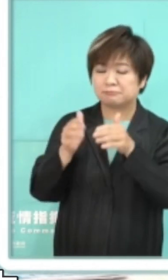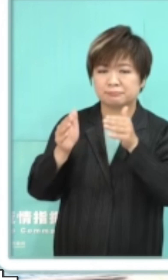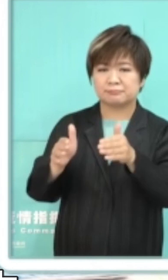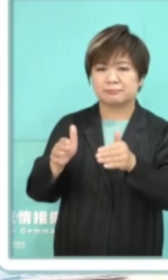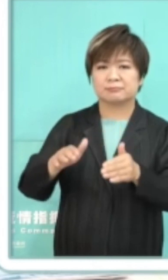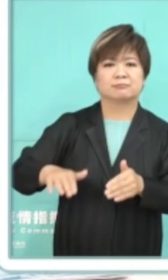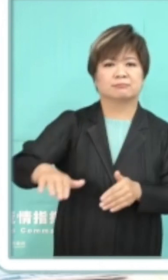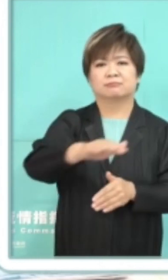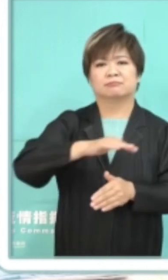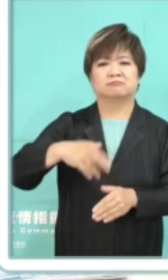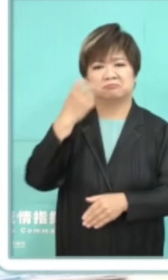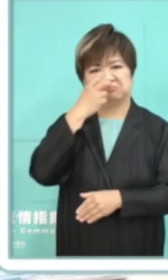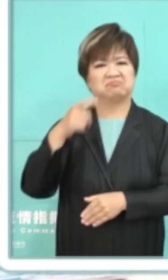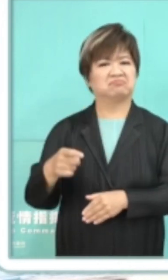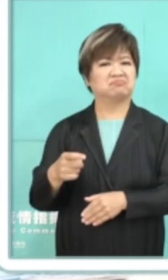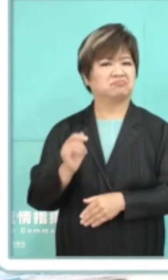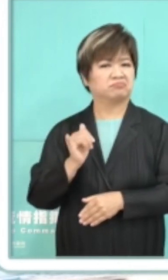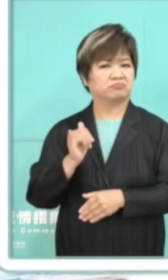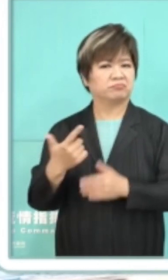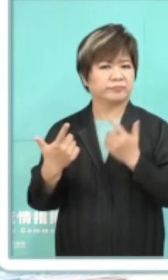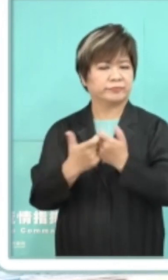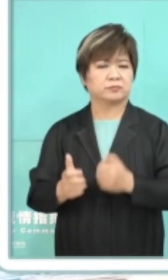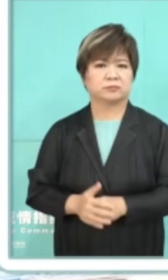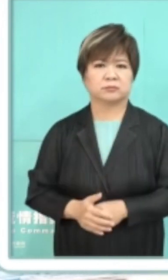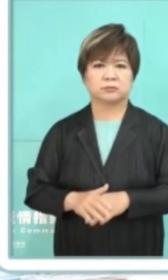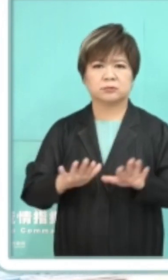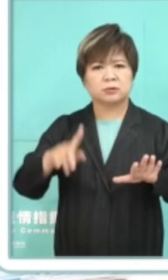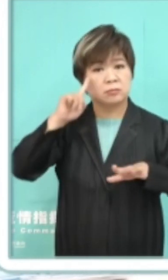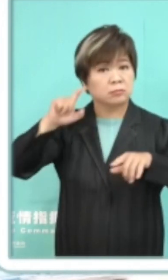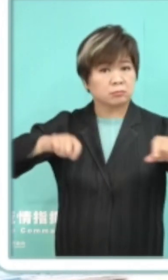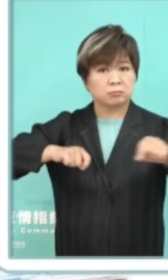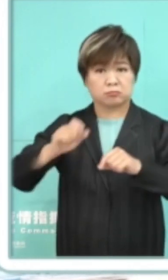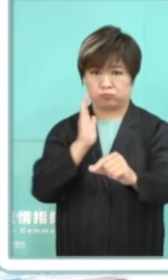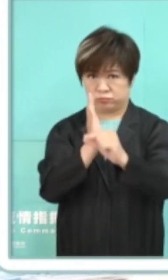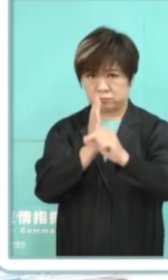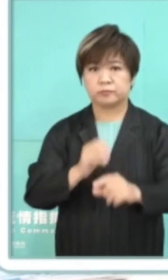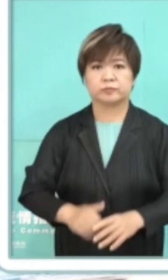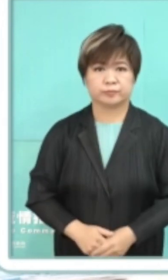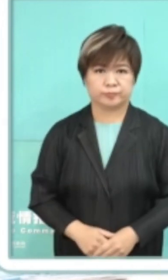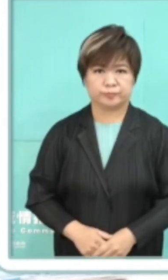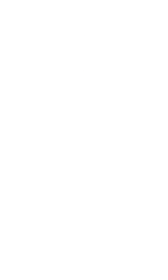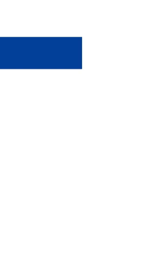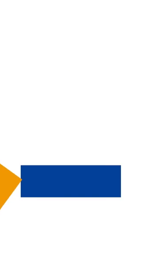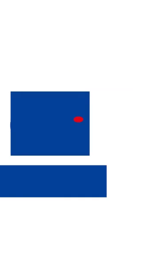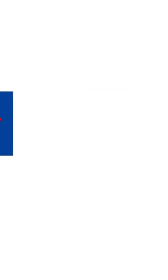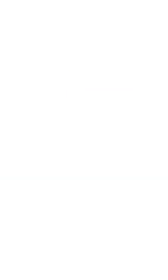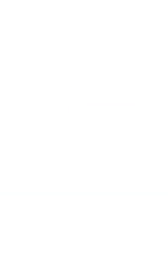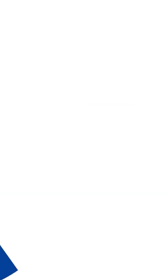男生来做全面的筛检，不过这还在拟计划了。